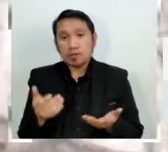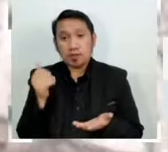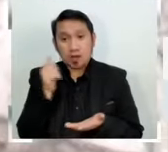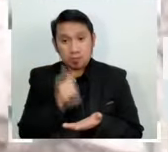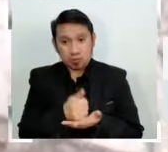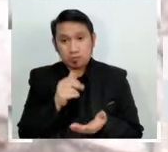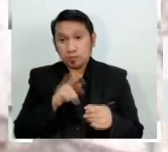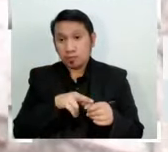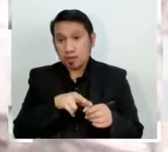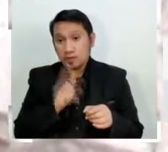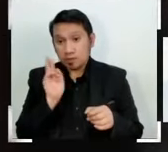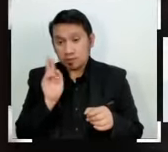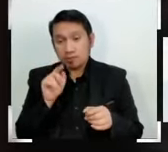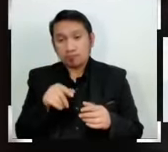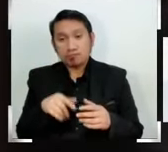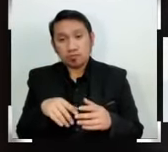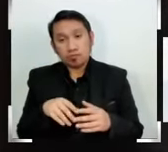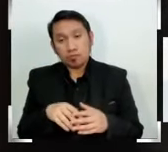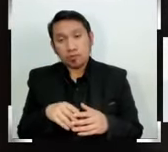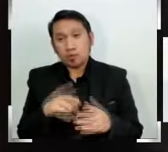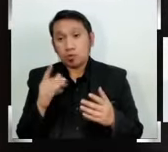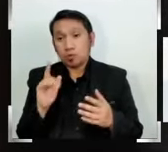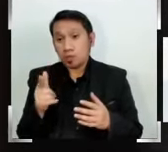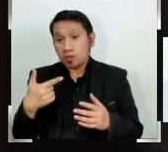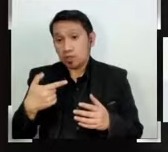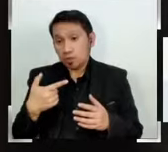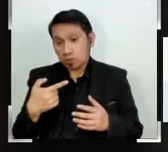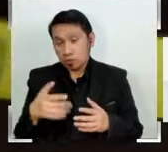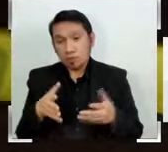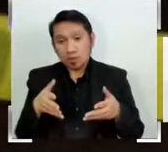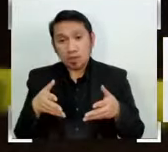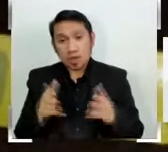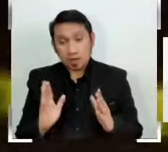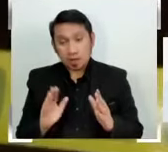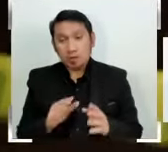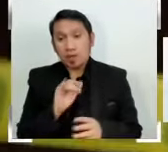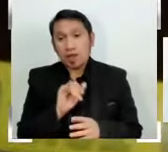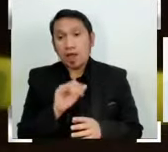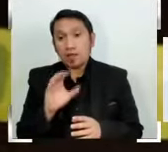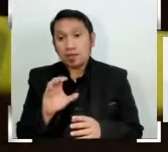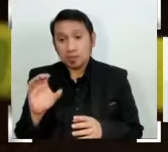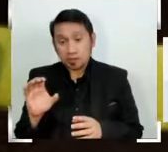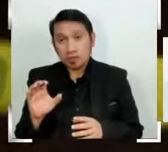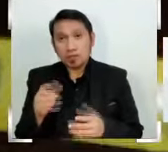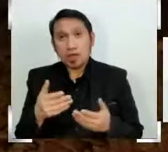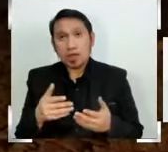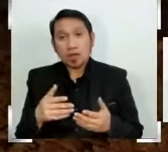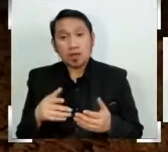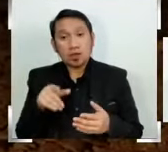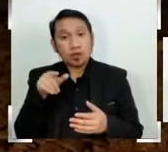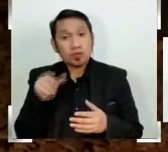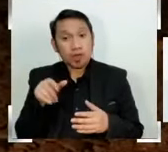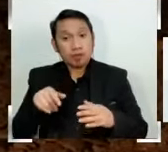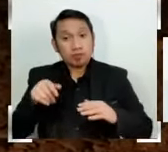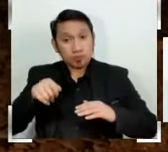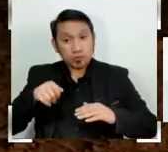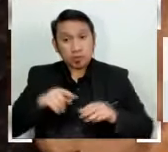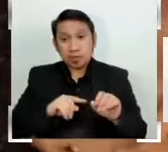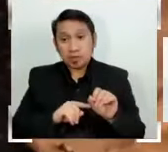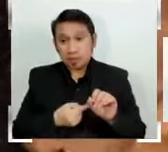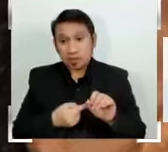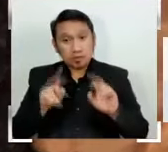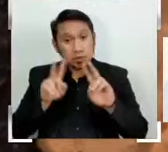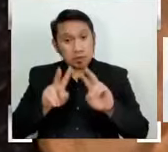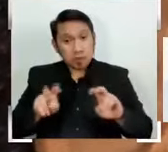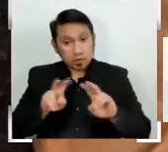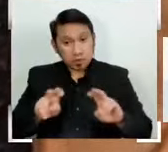Pilipinas. 2021, pinayagan ng pre-trial chamber ng ICC ang prosecutor ng ICC na simulan ang imbestigasyon sa